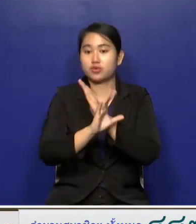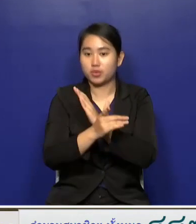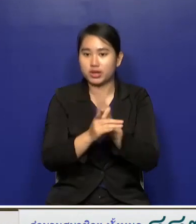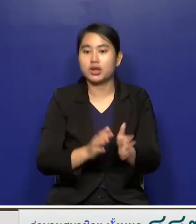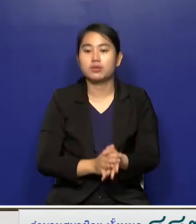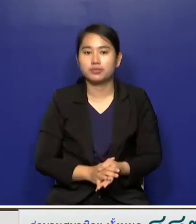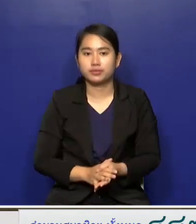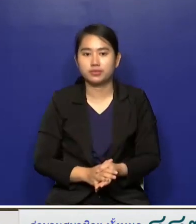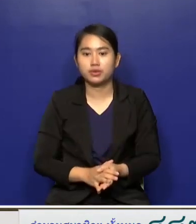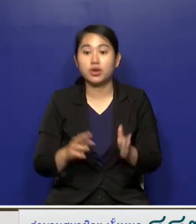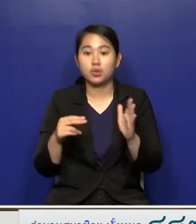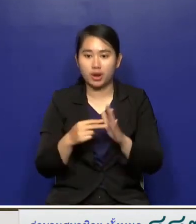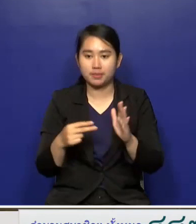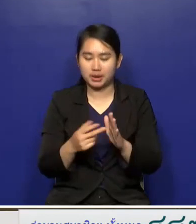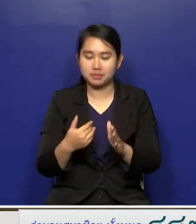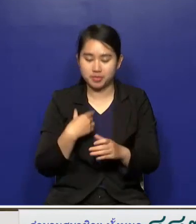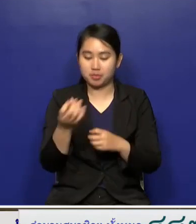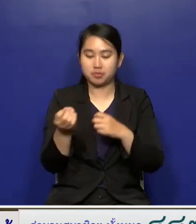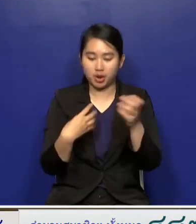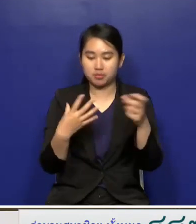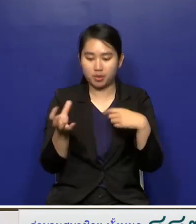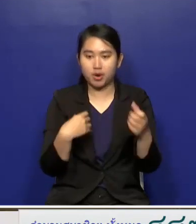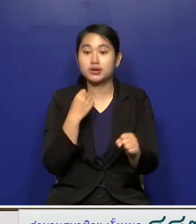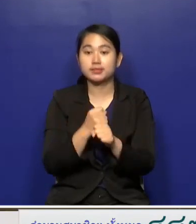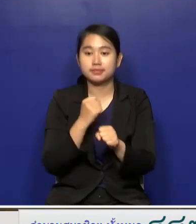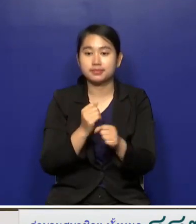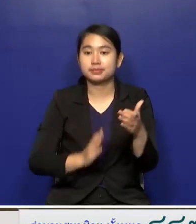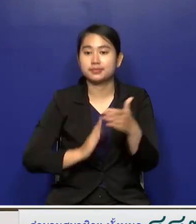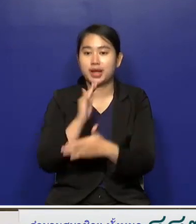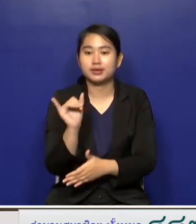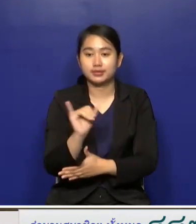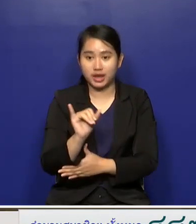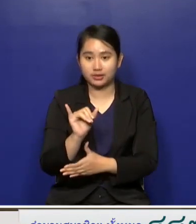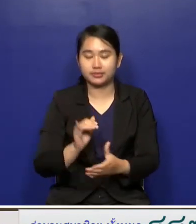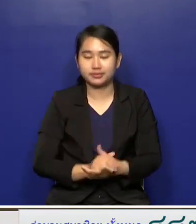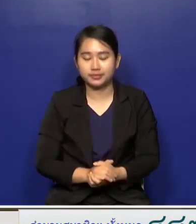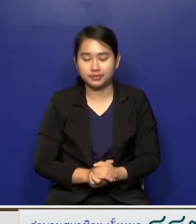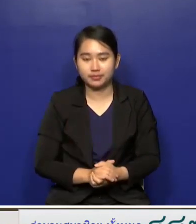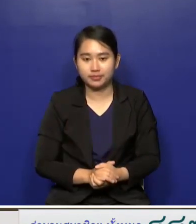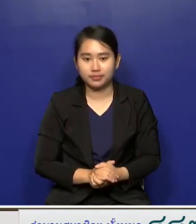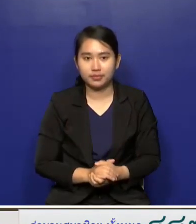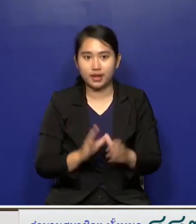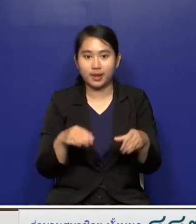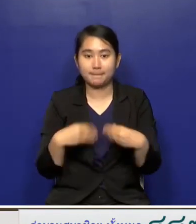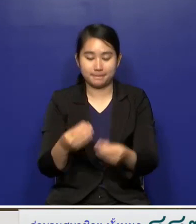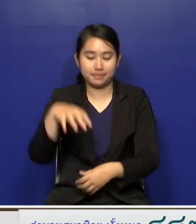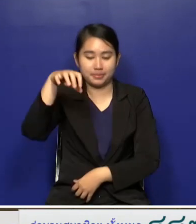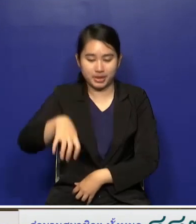แต่ก็ข้อเสนอเหล่านี้ก็ยังไม่ประสบความสำเร็จเพื่อจะทำให้เกิดองค์กรปกครองท้